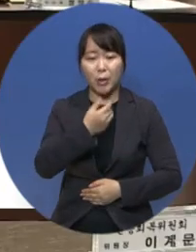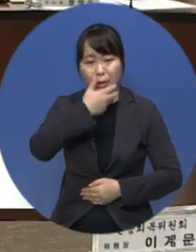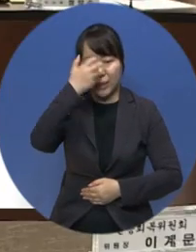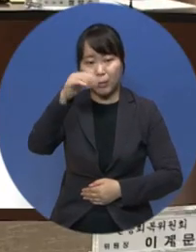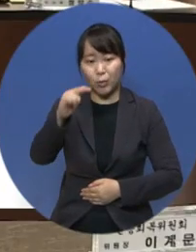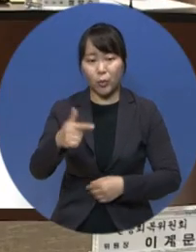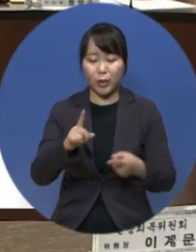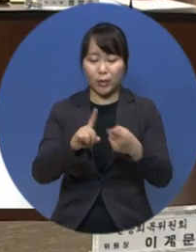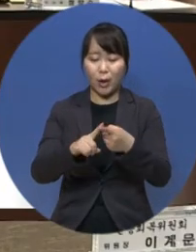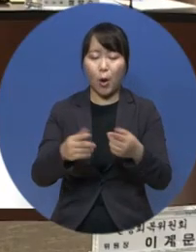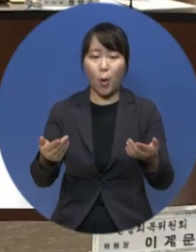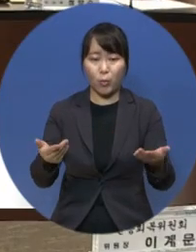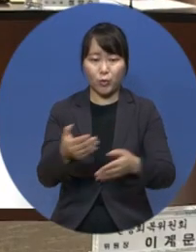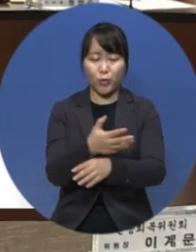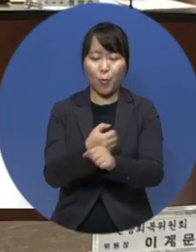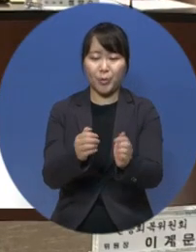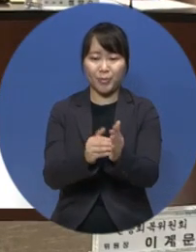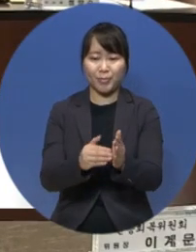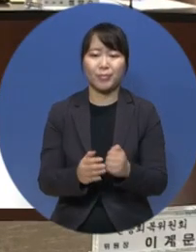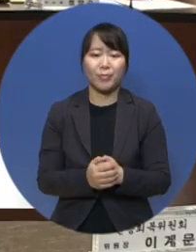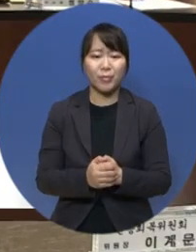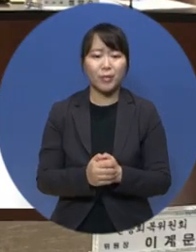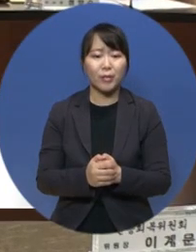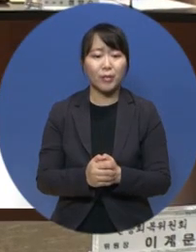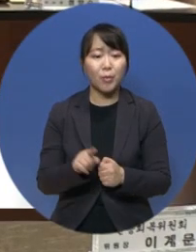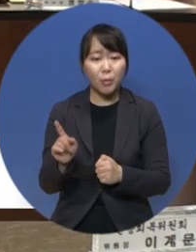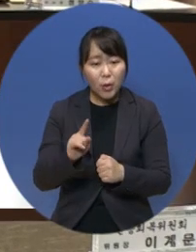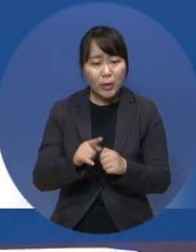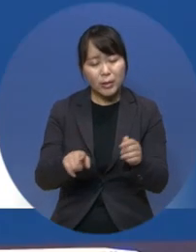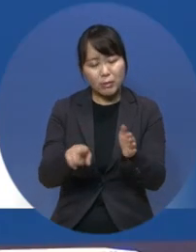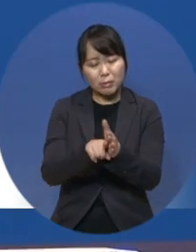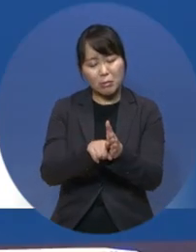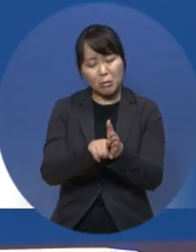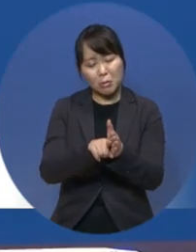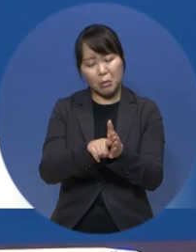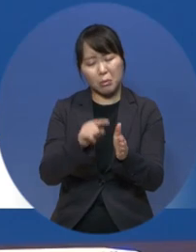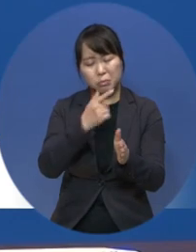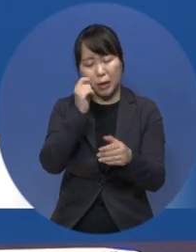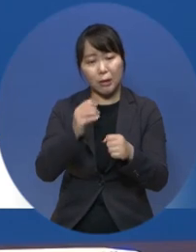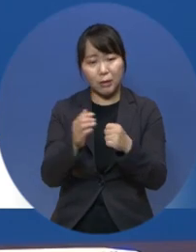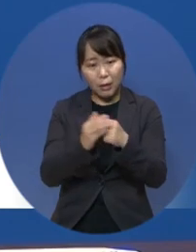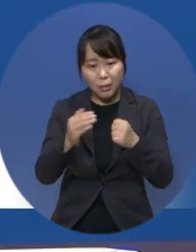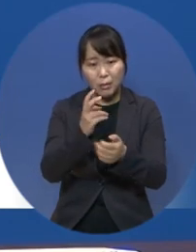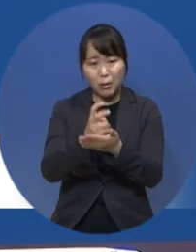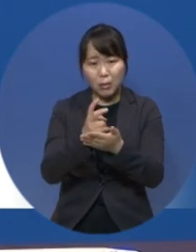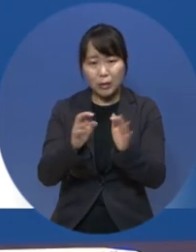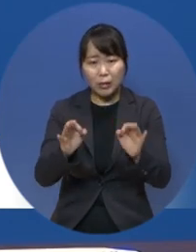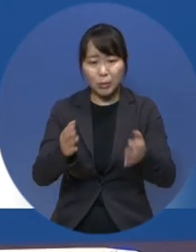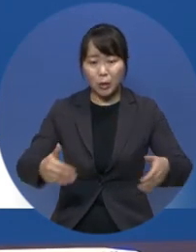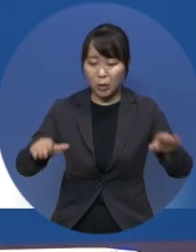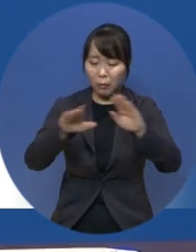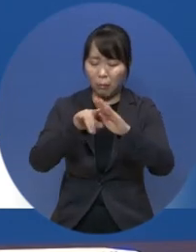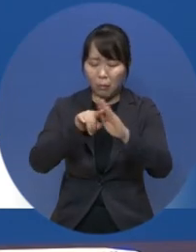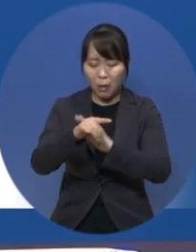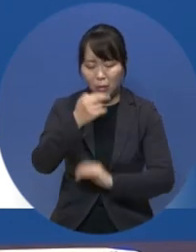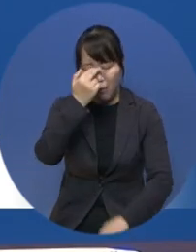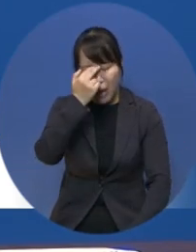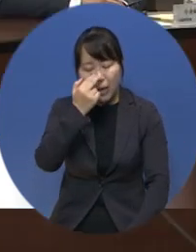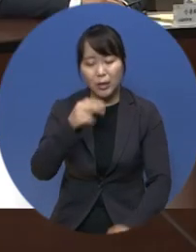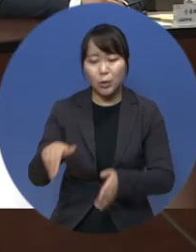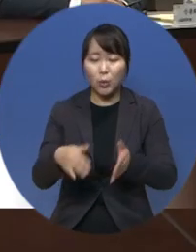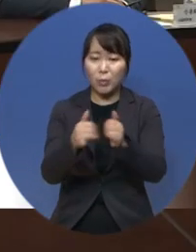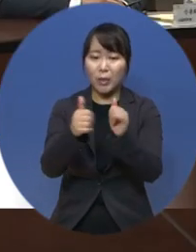체결했습니다 전남 행복드림 노는 신용등급이 낮아 제도권 금융기관을 이용하기 어려운